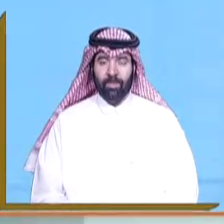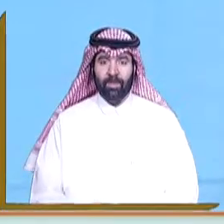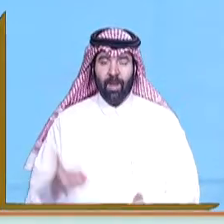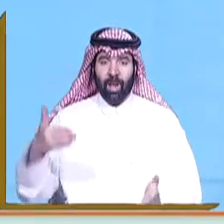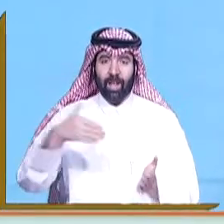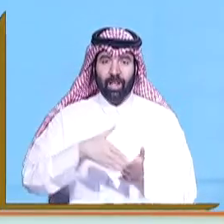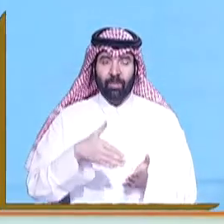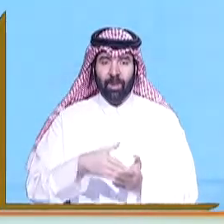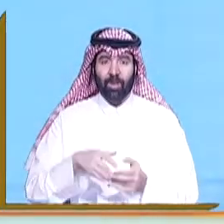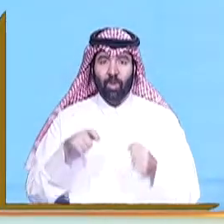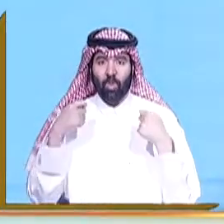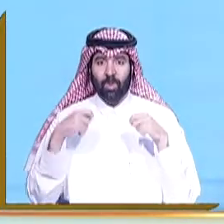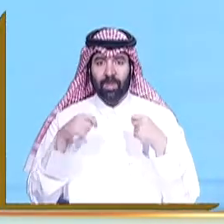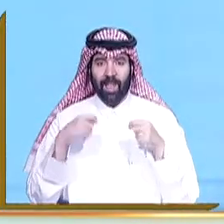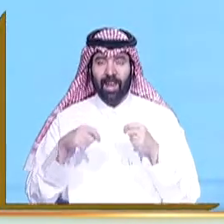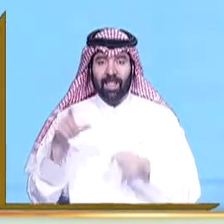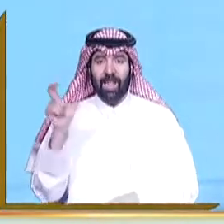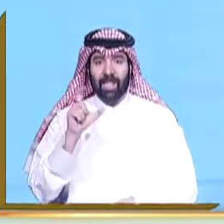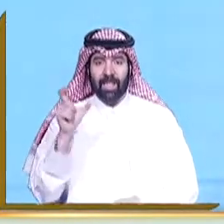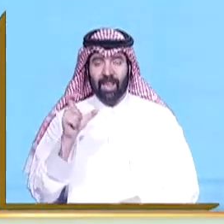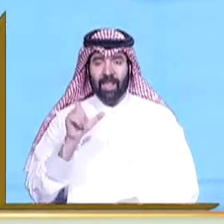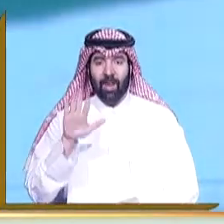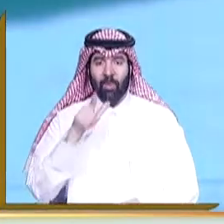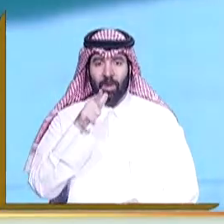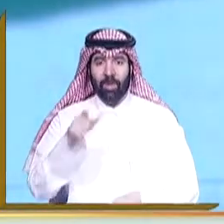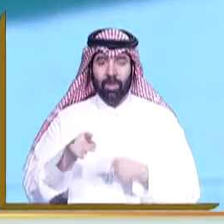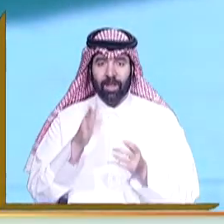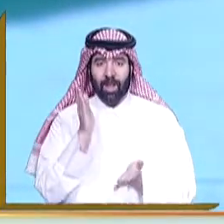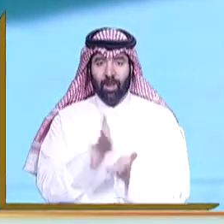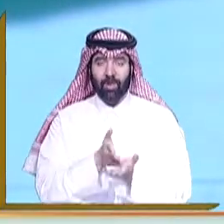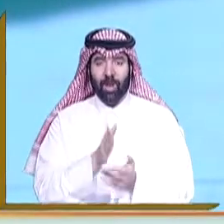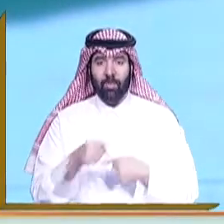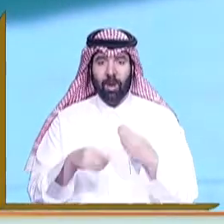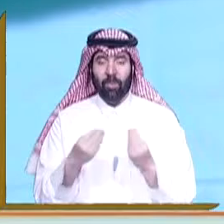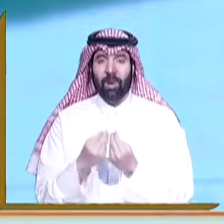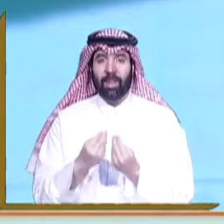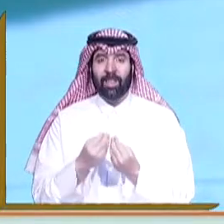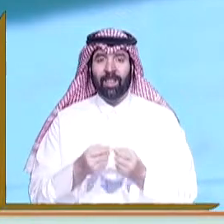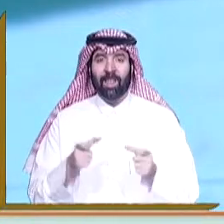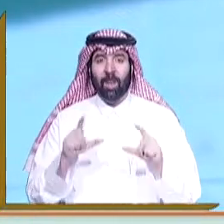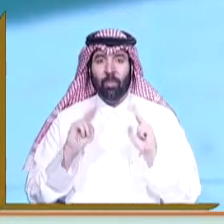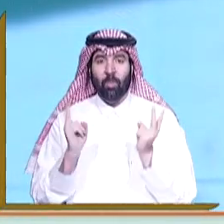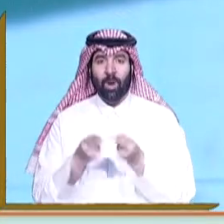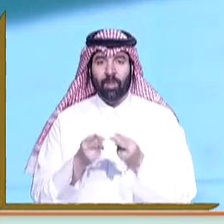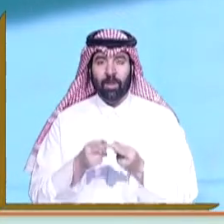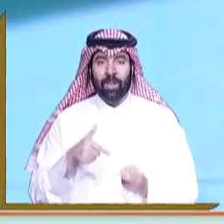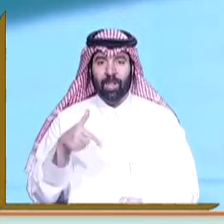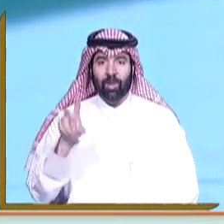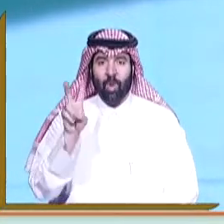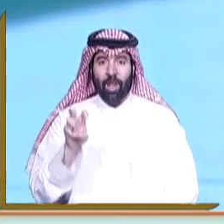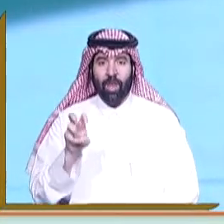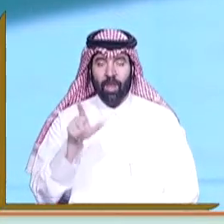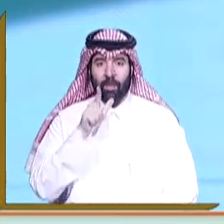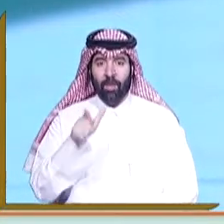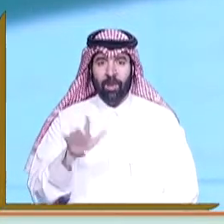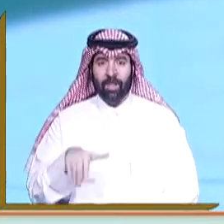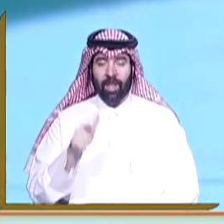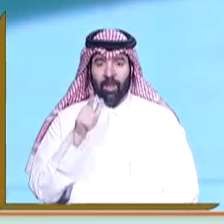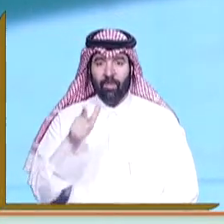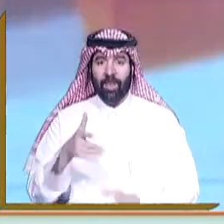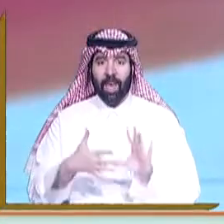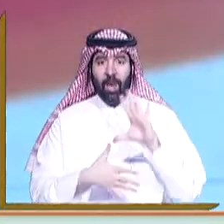اختتمت وزارة الشؤون الإسلامية والدعوة والإرشاد مشاركتها في أعمال المؤتمر السنوي 36 لمسلمي أمريكا